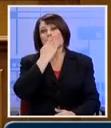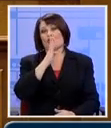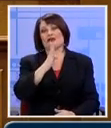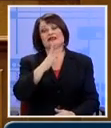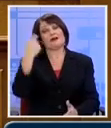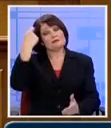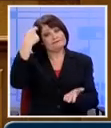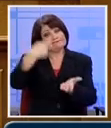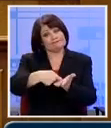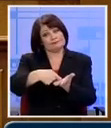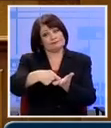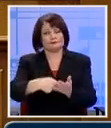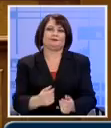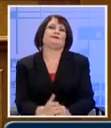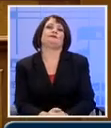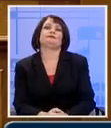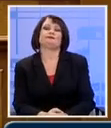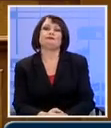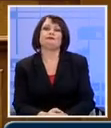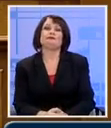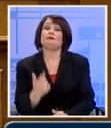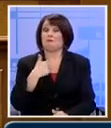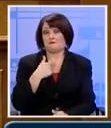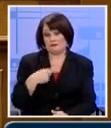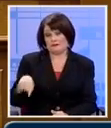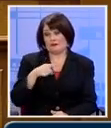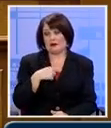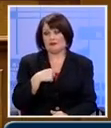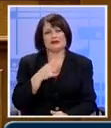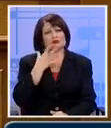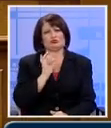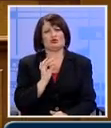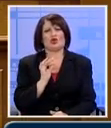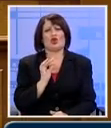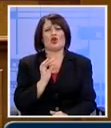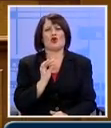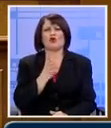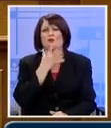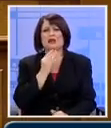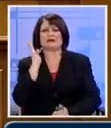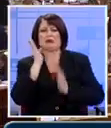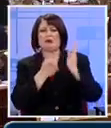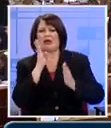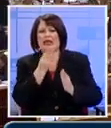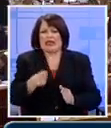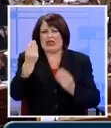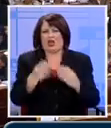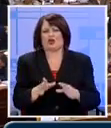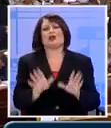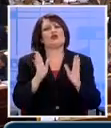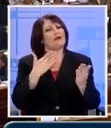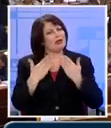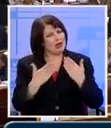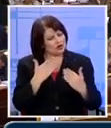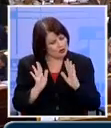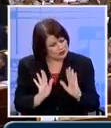υποκρισίας. Κυρίες και κύριοι συνάδελφοι, εμείς δεν έχουμε κανένα λόγο να ρίξουμε αλάτι στην πληγή αυτή. Έχουμε